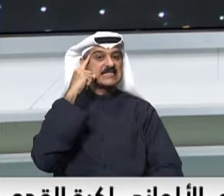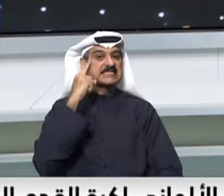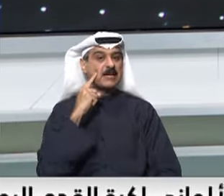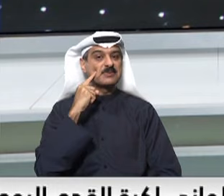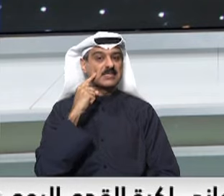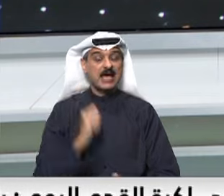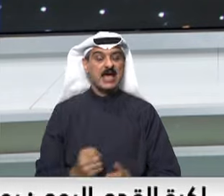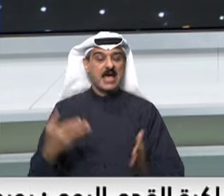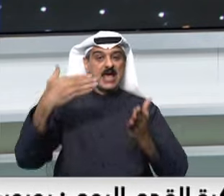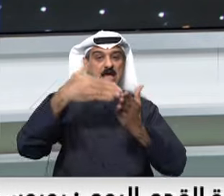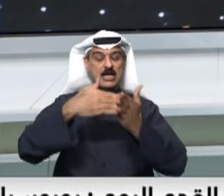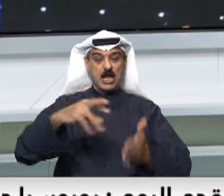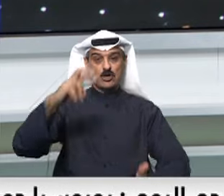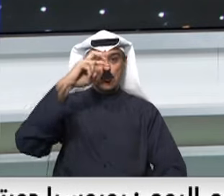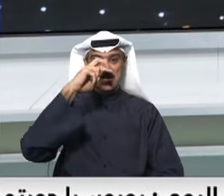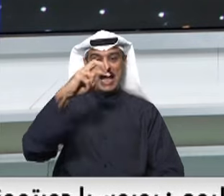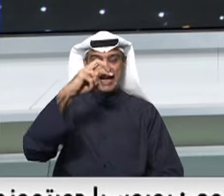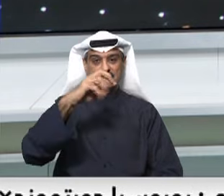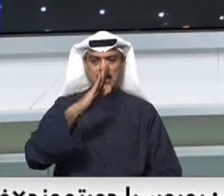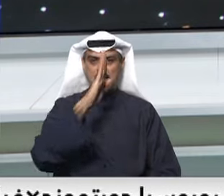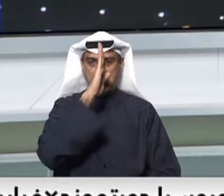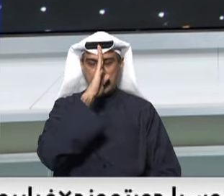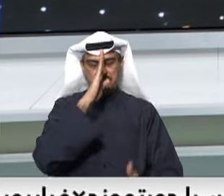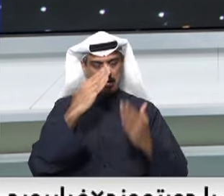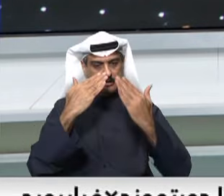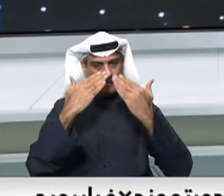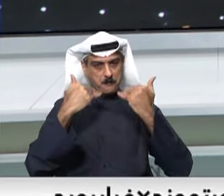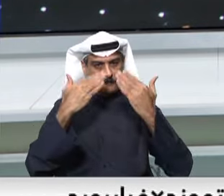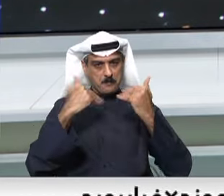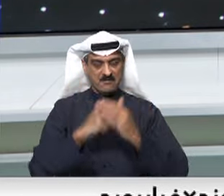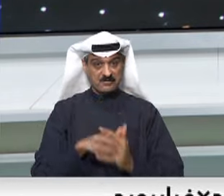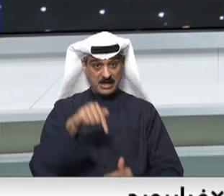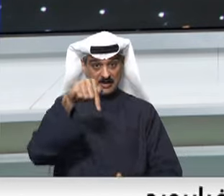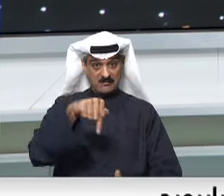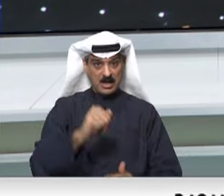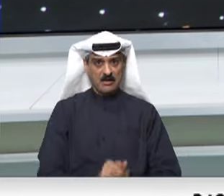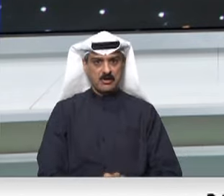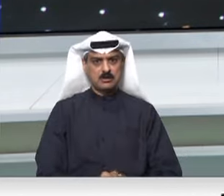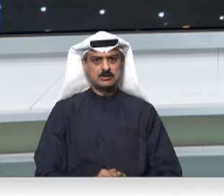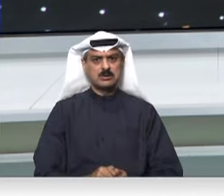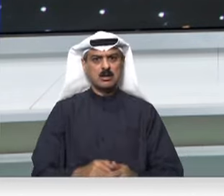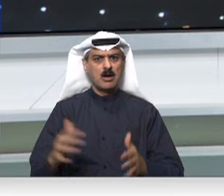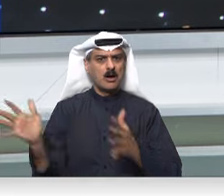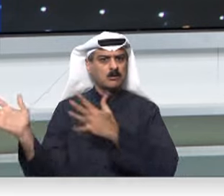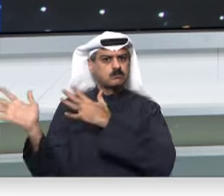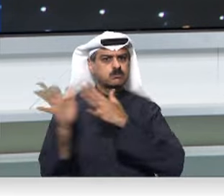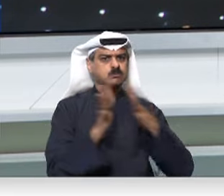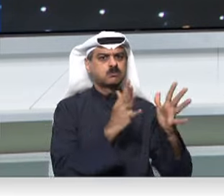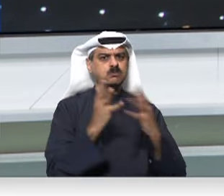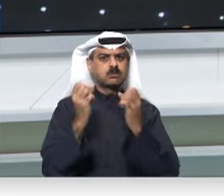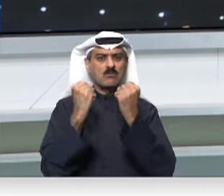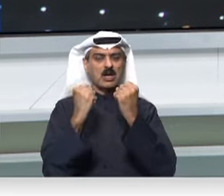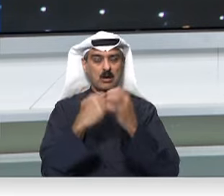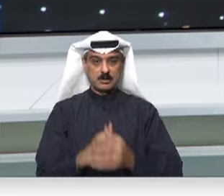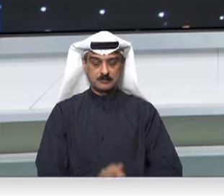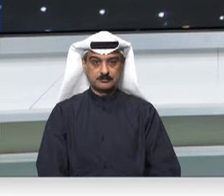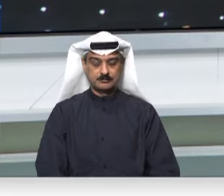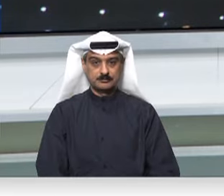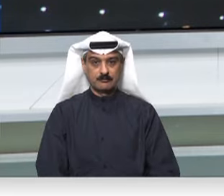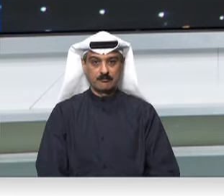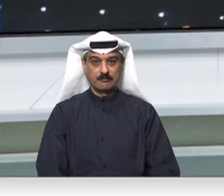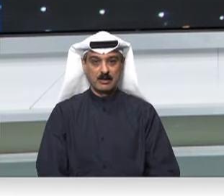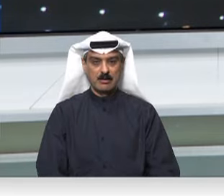الأحد، من يوم الاثنين تقل تدريجيا وحالة جوية أخرى إن شاء الله مع نهاية الأسبوع المقبل. أعزائي المشاهدين،